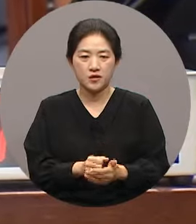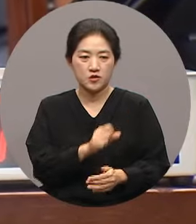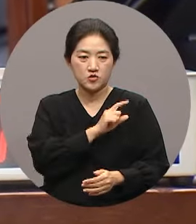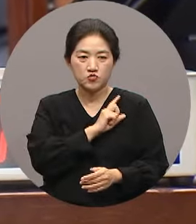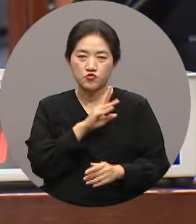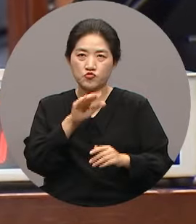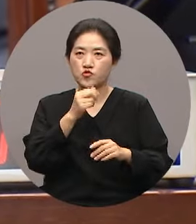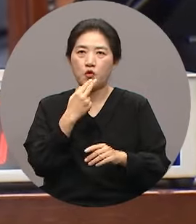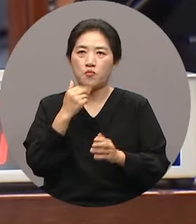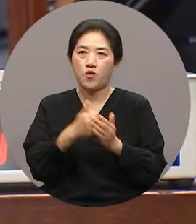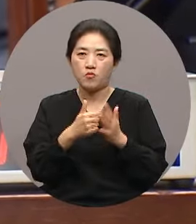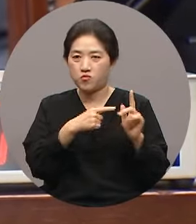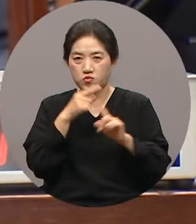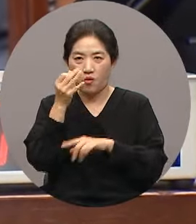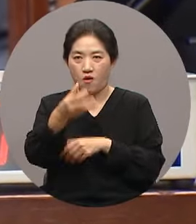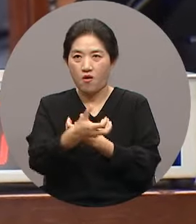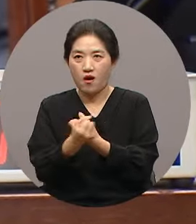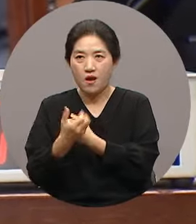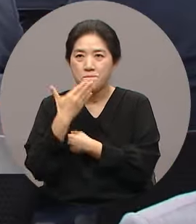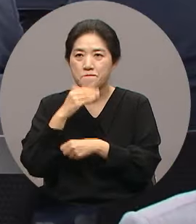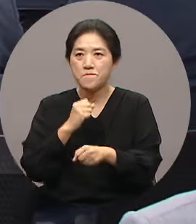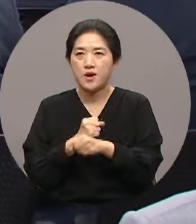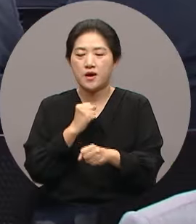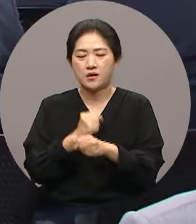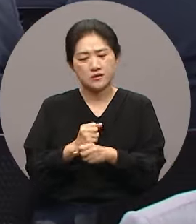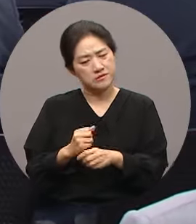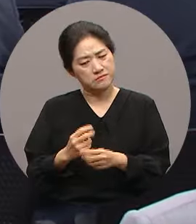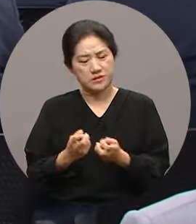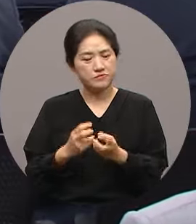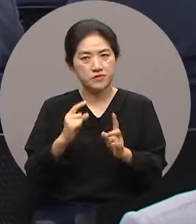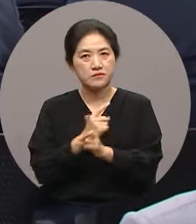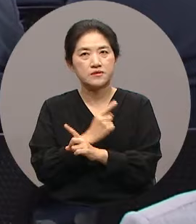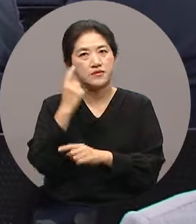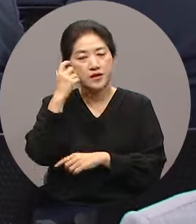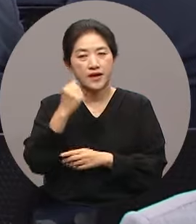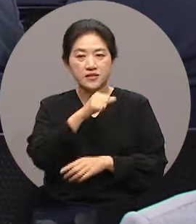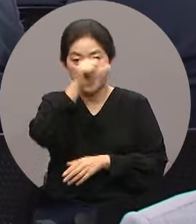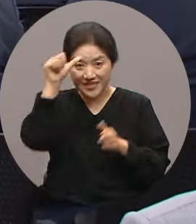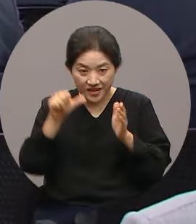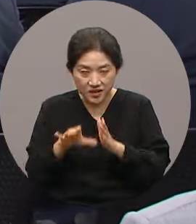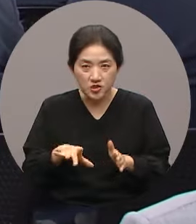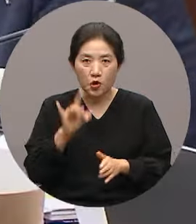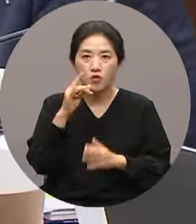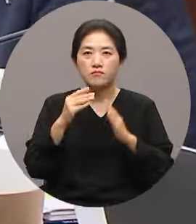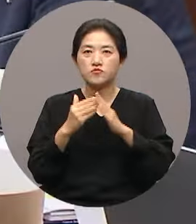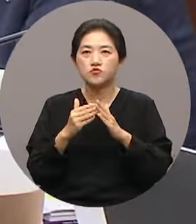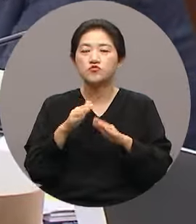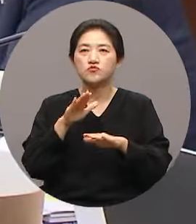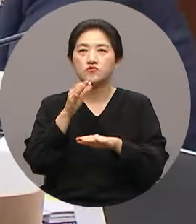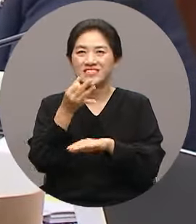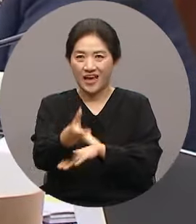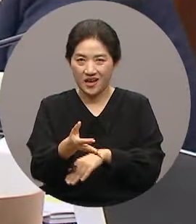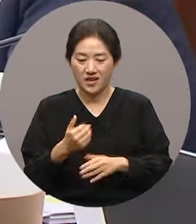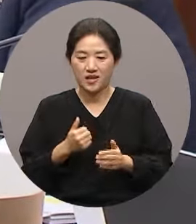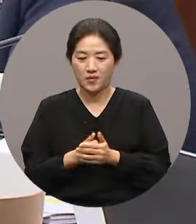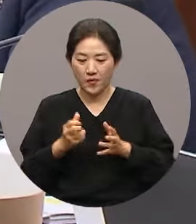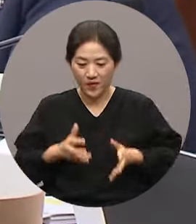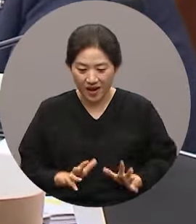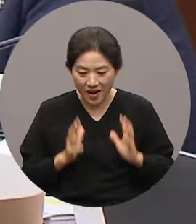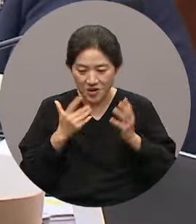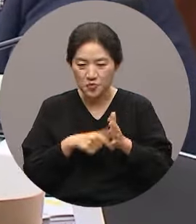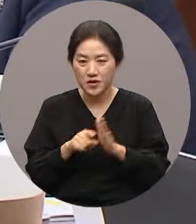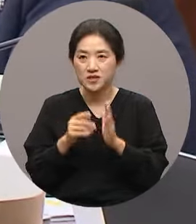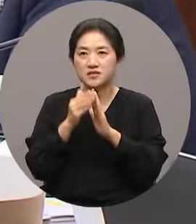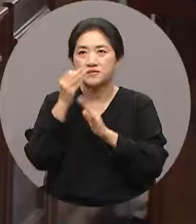대해서도 개선책을 고민하고 있다고 강조했습니다. 다만 생애 최초 주택 마련 대출이나 신생아 특례 대출은